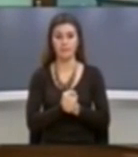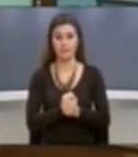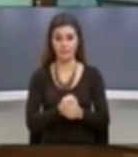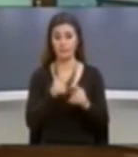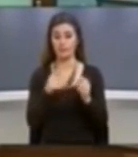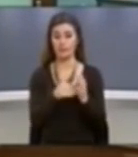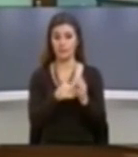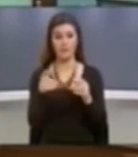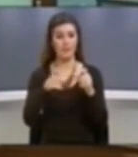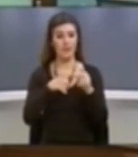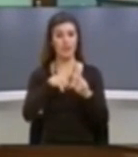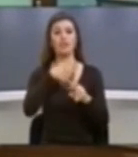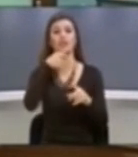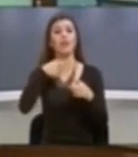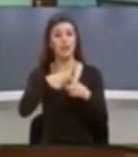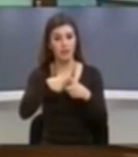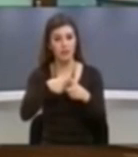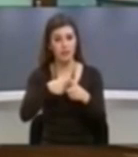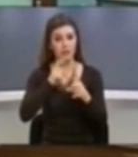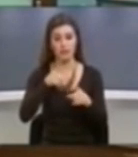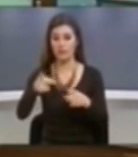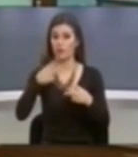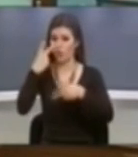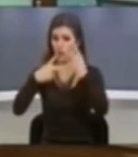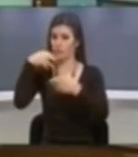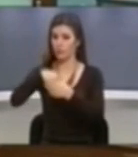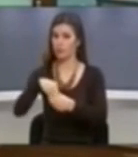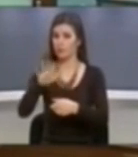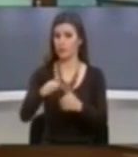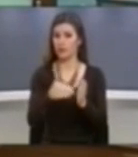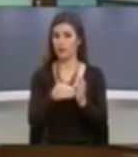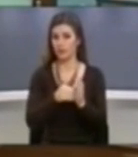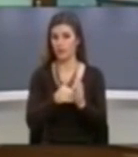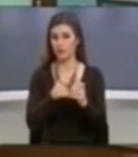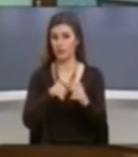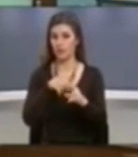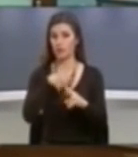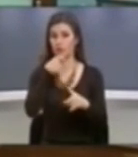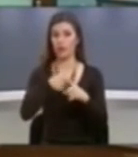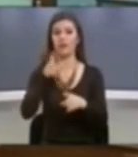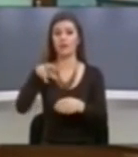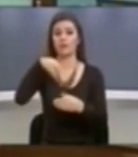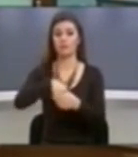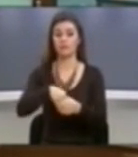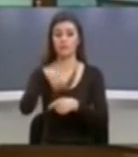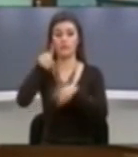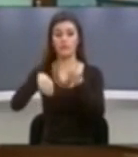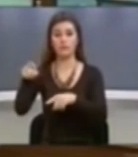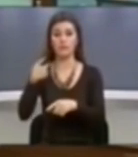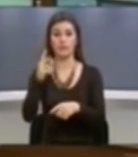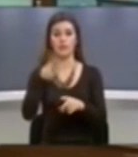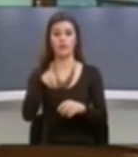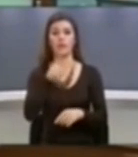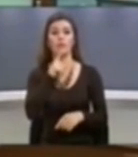është mirë që shikun e juaj me mja boni komisionel e shikut juaj, shikut vetë vendosis, njerëzve që po i veni kamera dhe